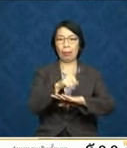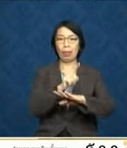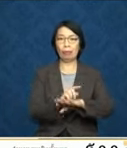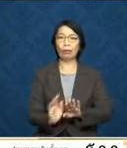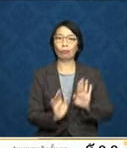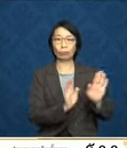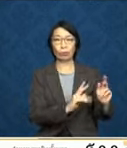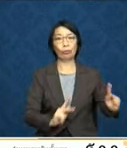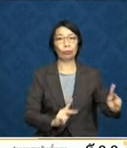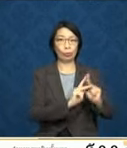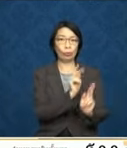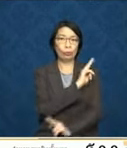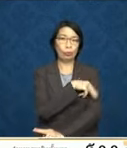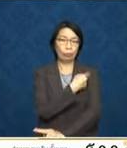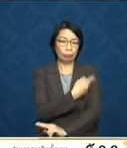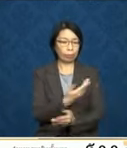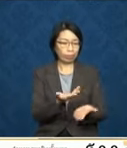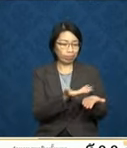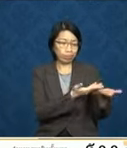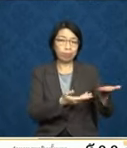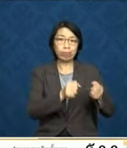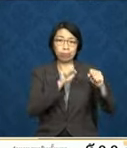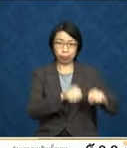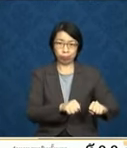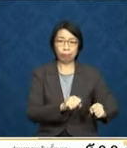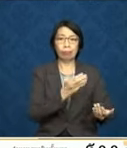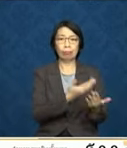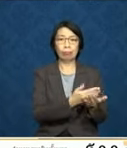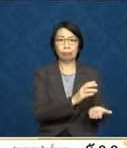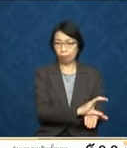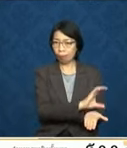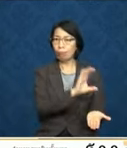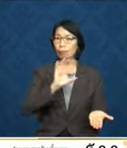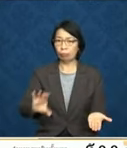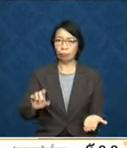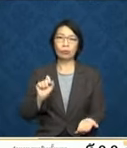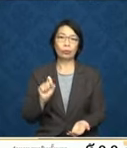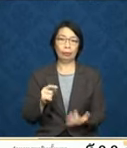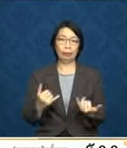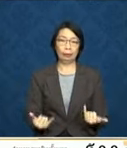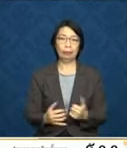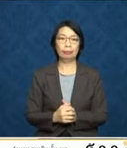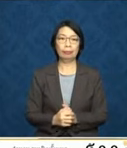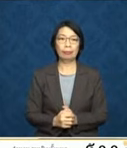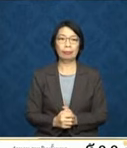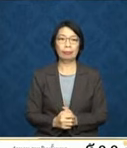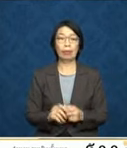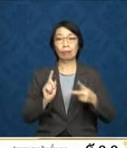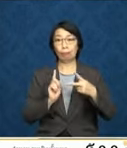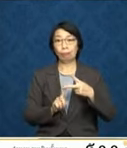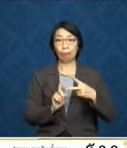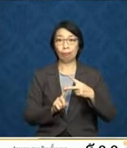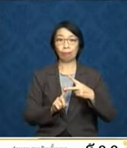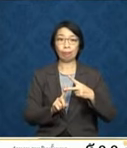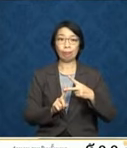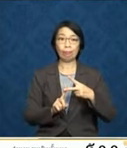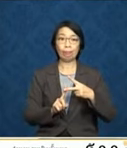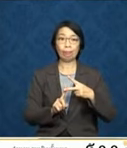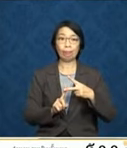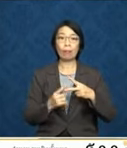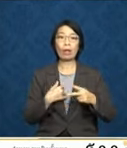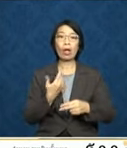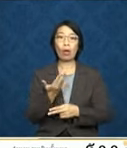สุขให้พิจารณาอนุมัติเพื่อการจัดสรรงบประมาณในครั้งนี้ด้วยค่ะข้อหารือที่2ดิฉัน